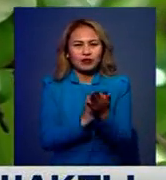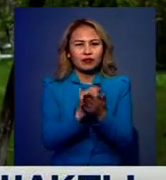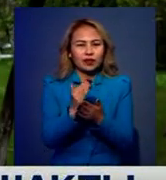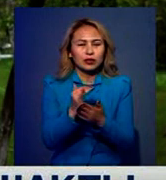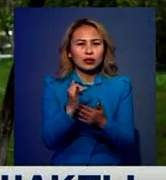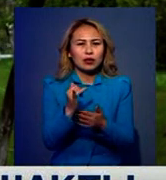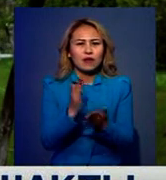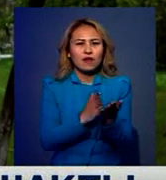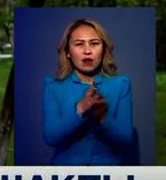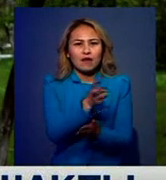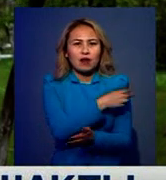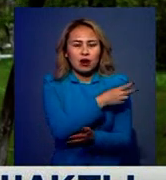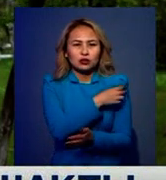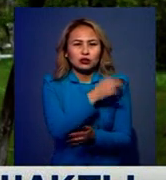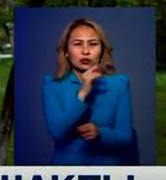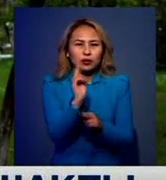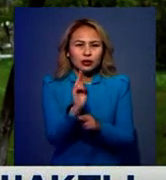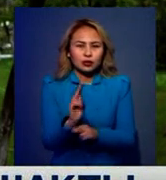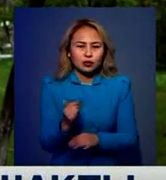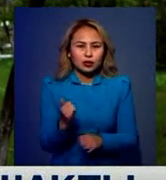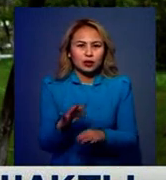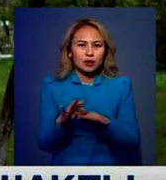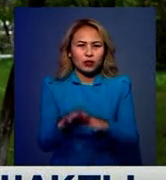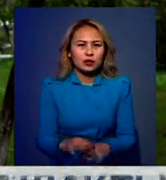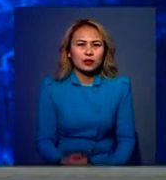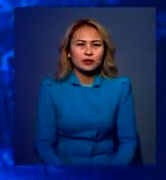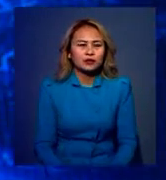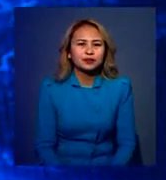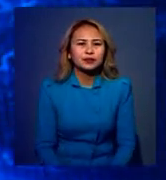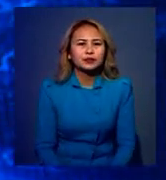көмегіне жүгінген. Оған тиісті ем-дом шаралары көрсетілді.